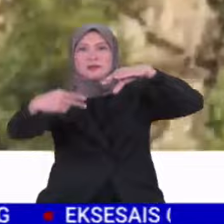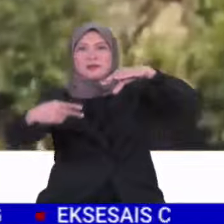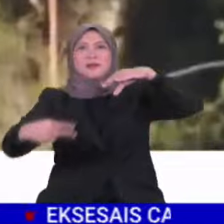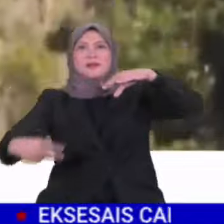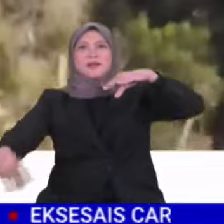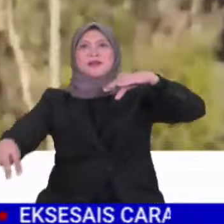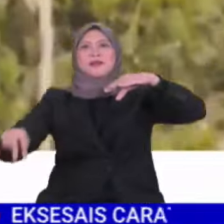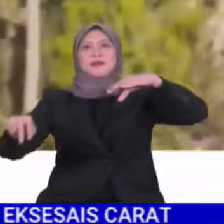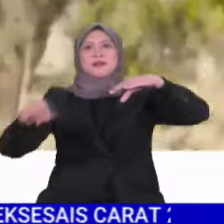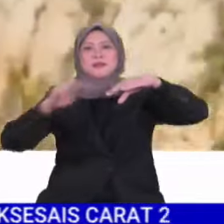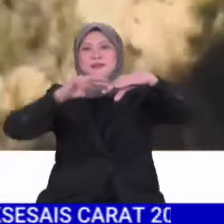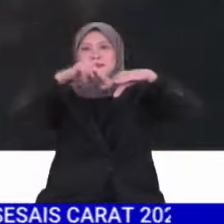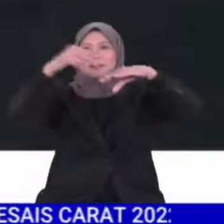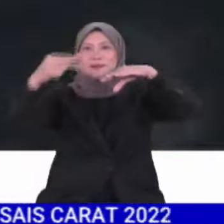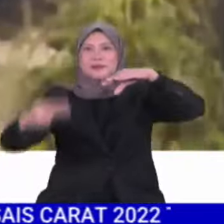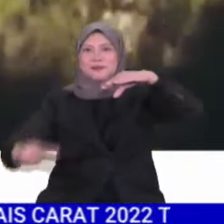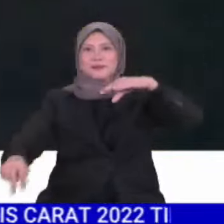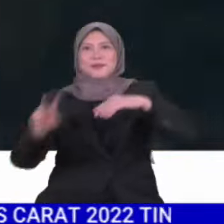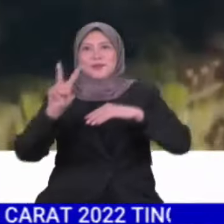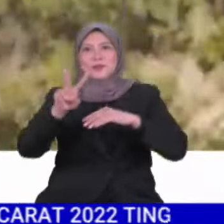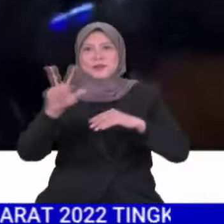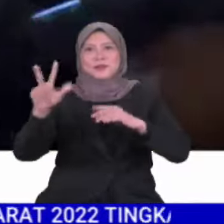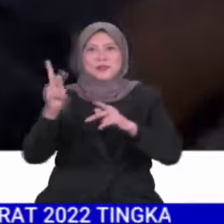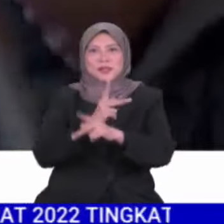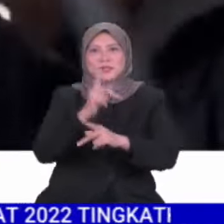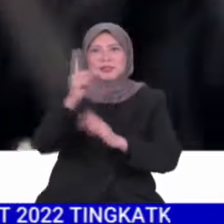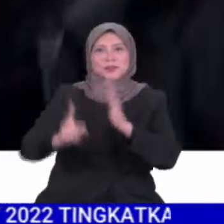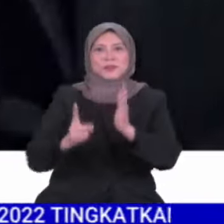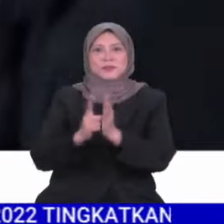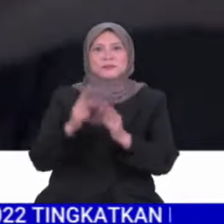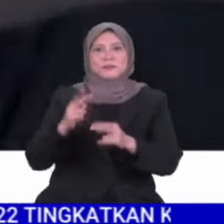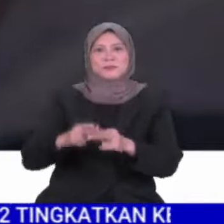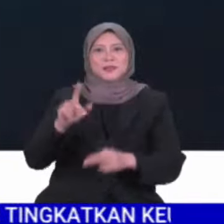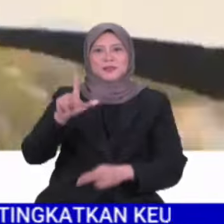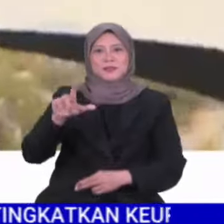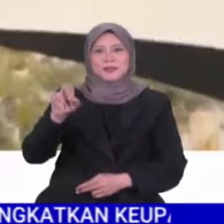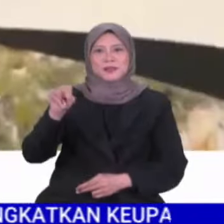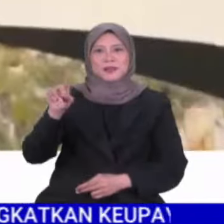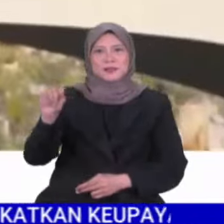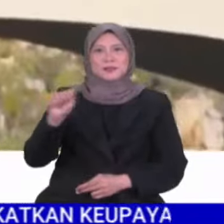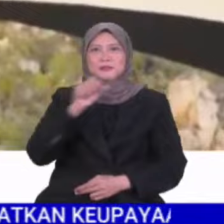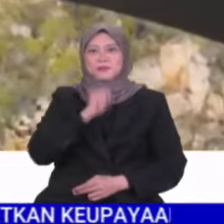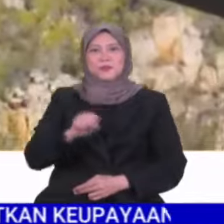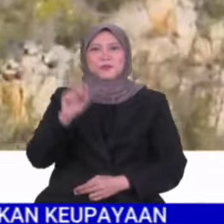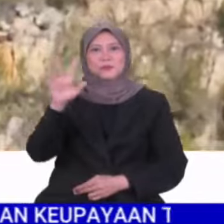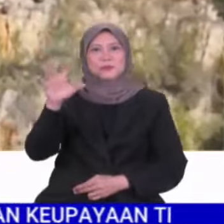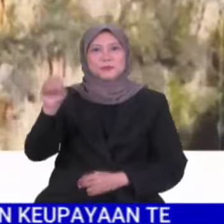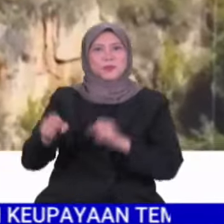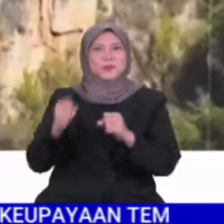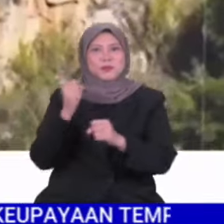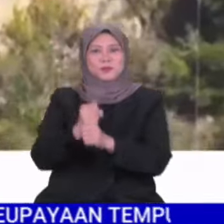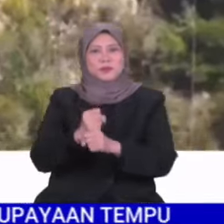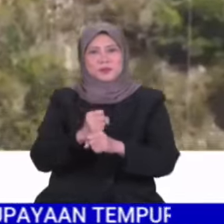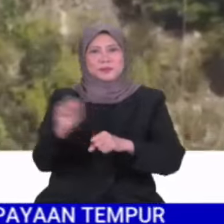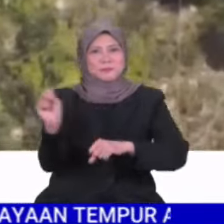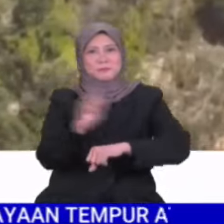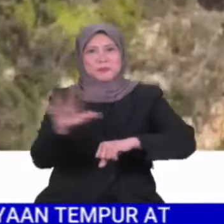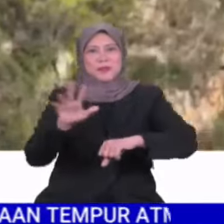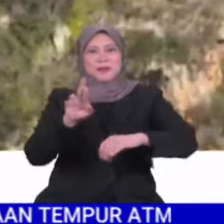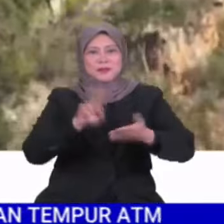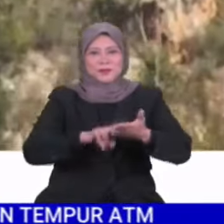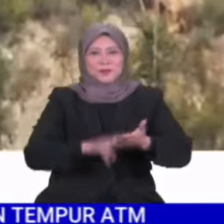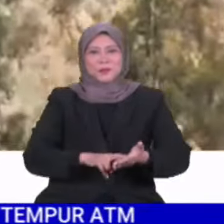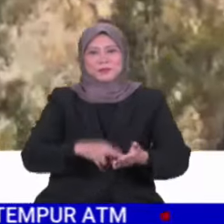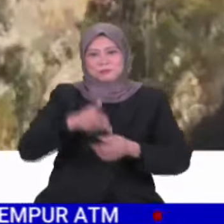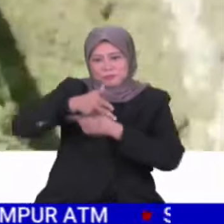terjunan banji 23 kali dalam 1 jam. Linda Pokita, 50 tahun memecahkan rekod itu dan percubaannya